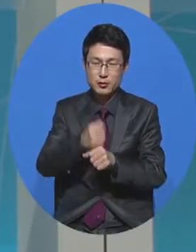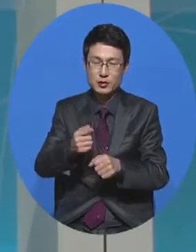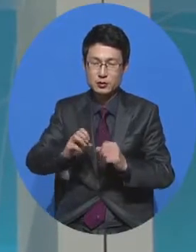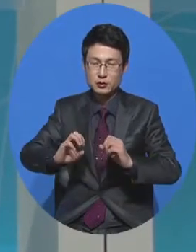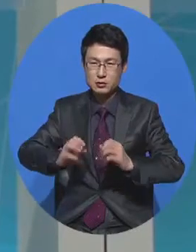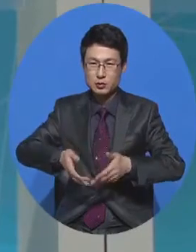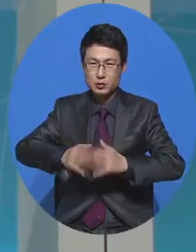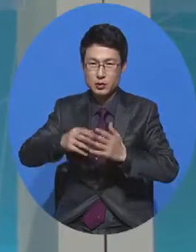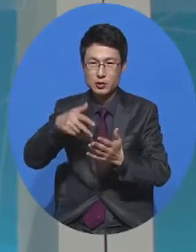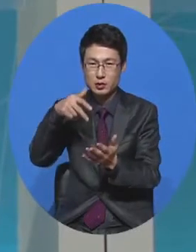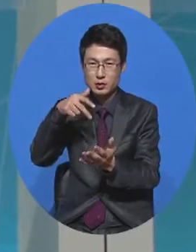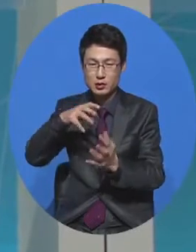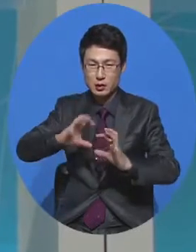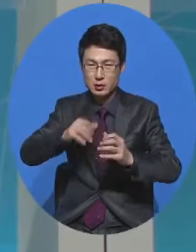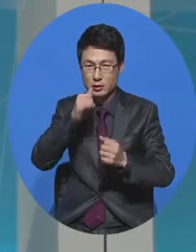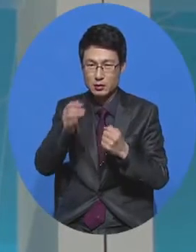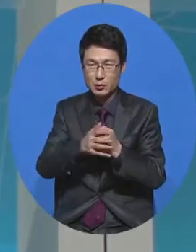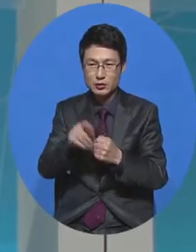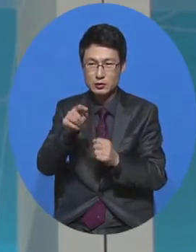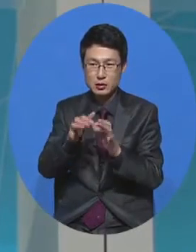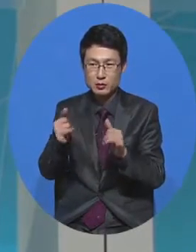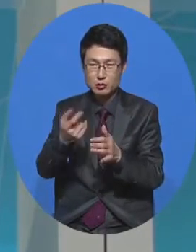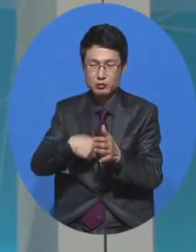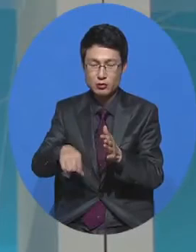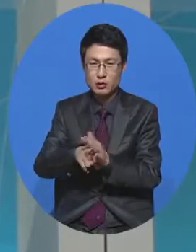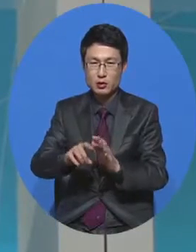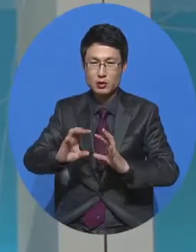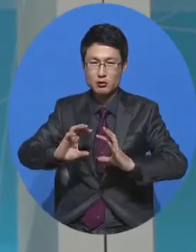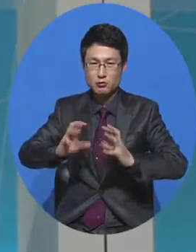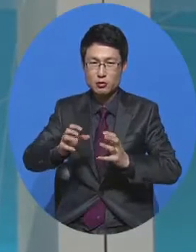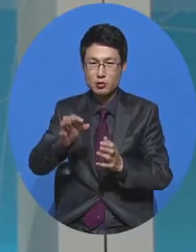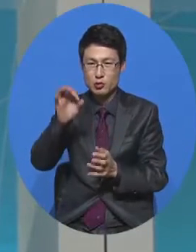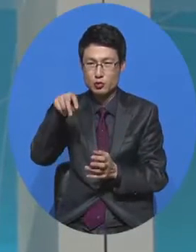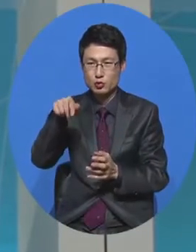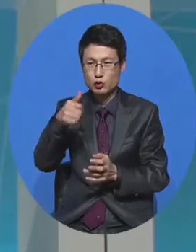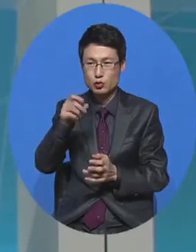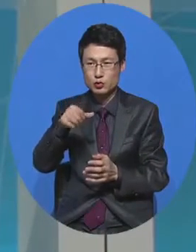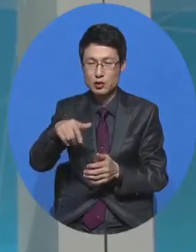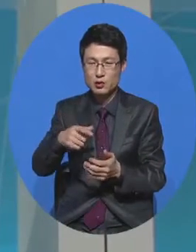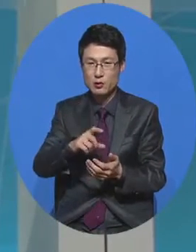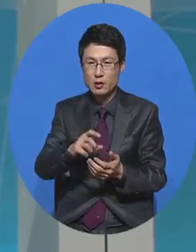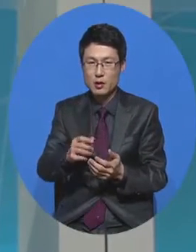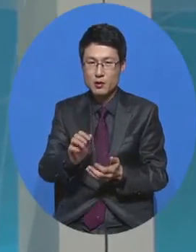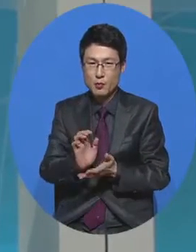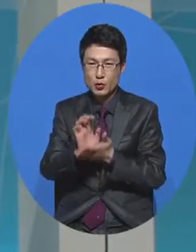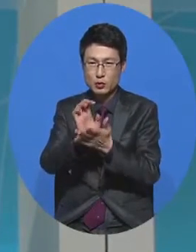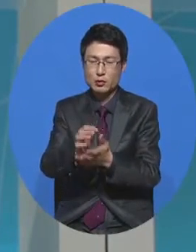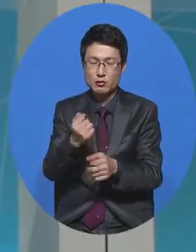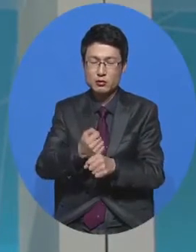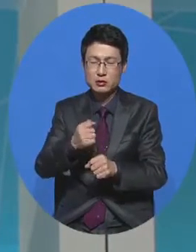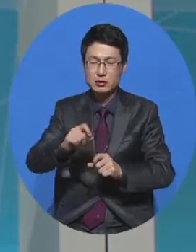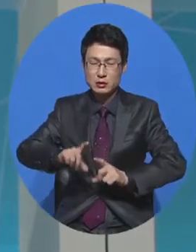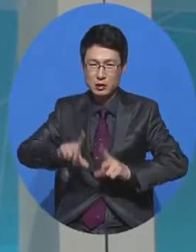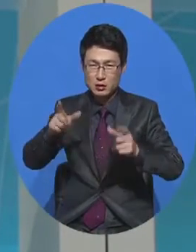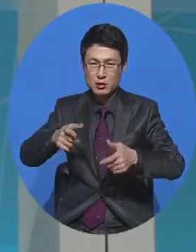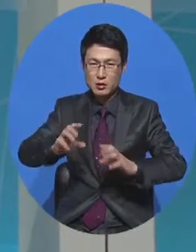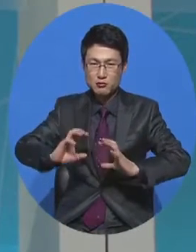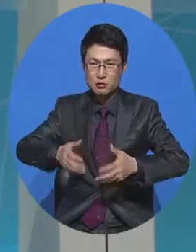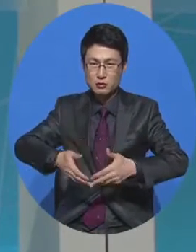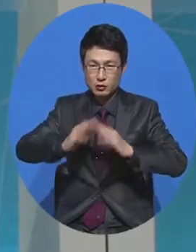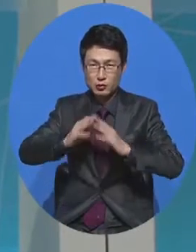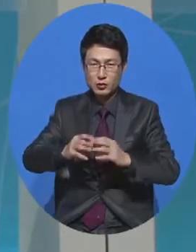사람들을 기리기 려서 국가 유공자로 표창 해야 되고 그 날을 건국절 로 길이 자는 건데 이